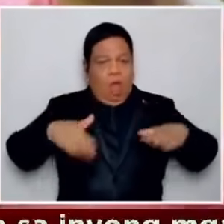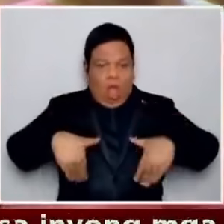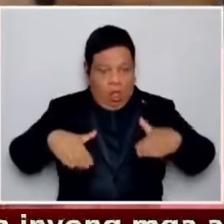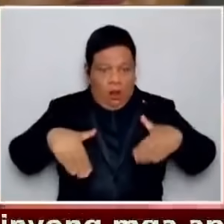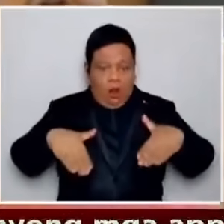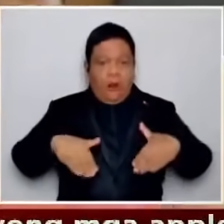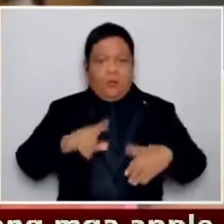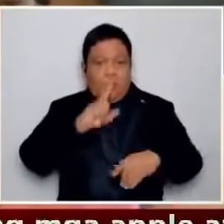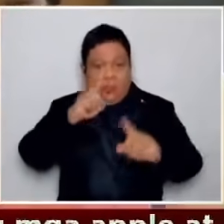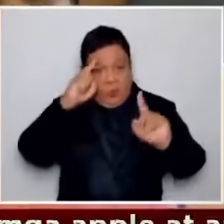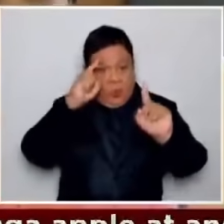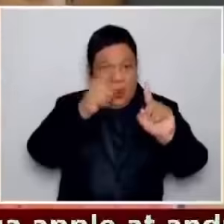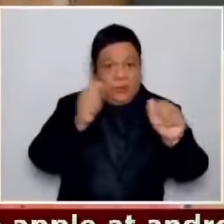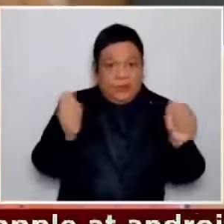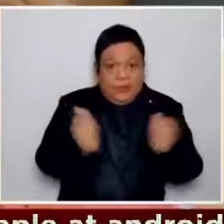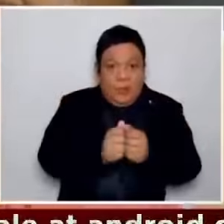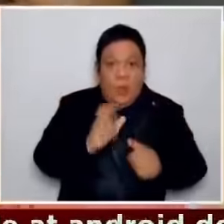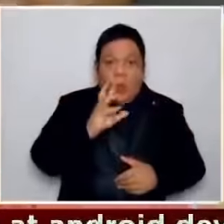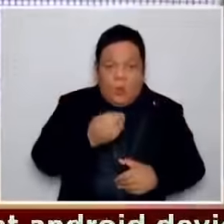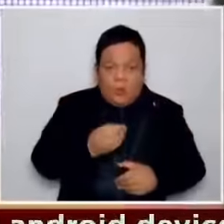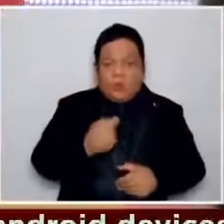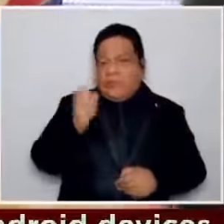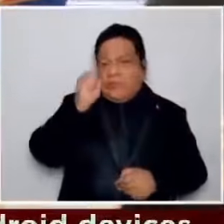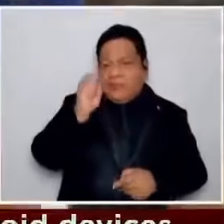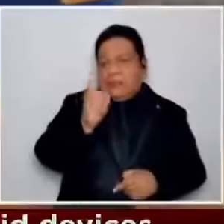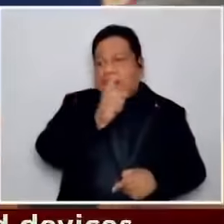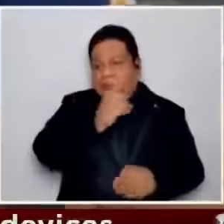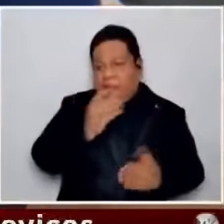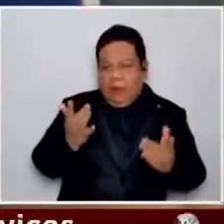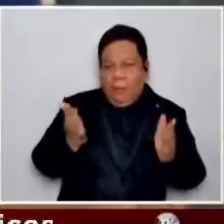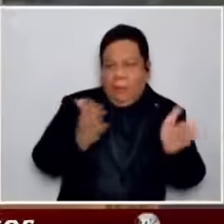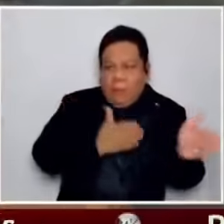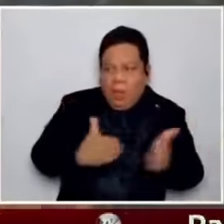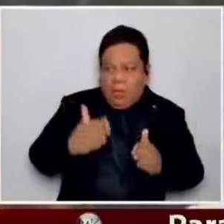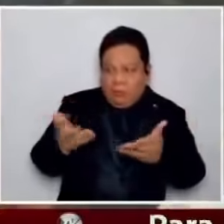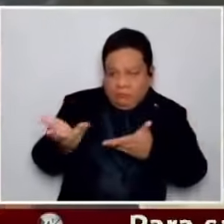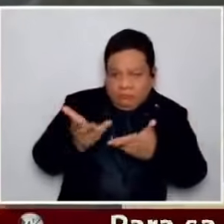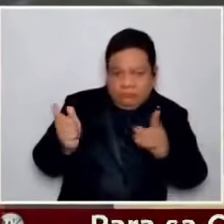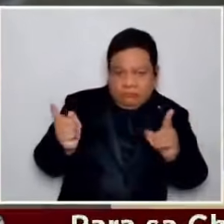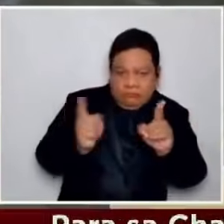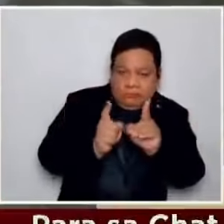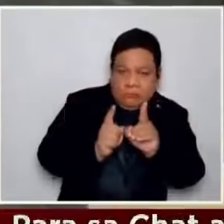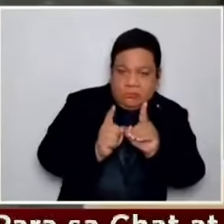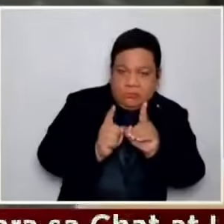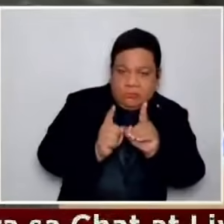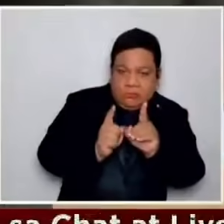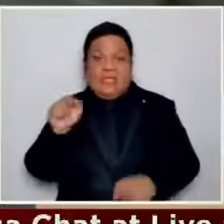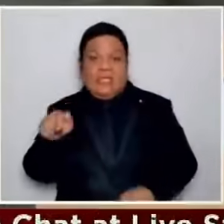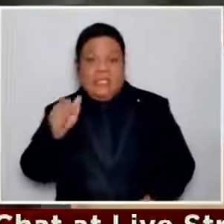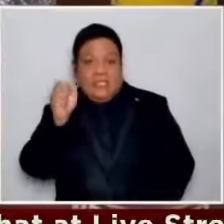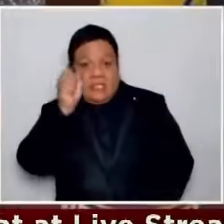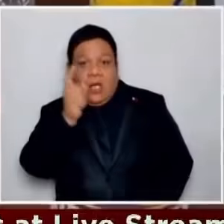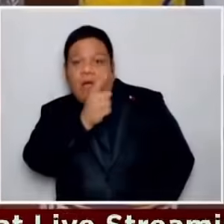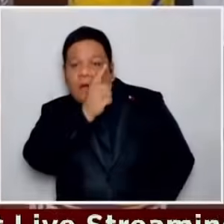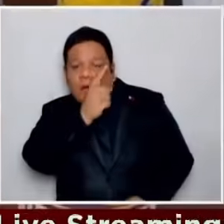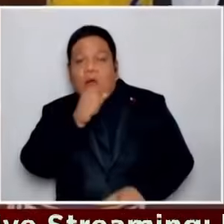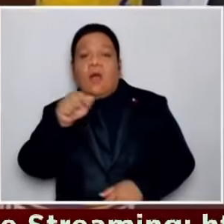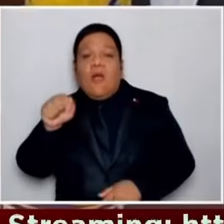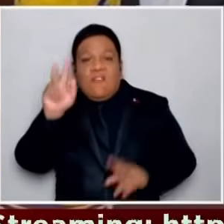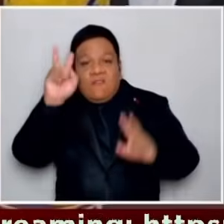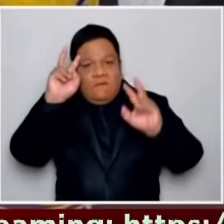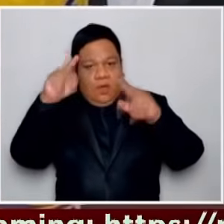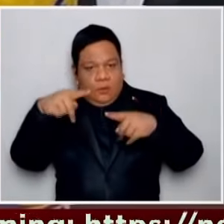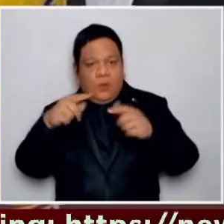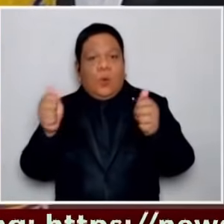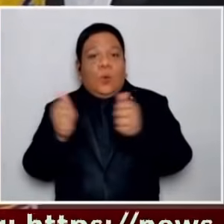makasama, si Davao City Mayor Sara Duterte Carpio. Tumatakbo ngayon si Mayor Sara bilang vice-presidente sa ilalim